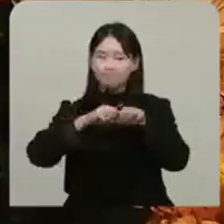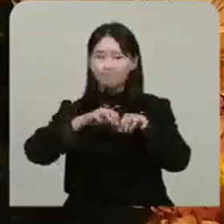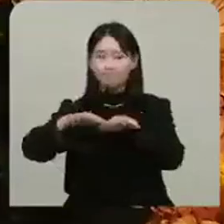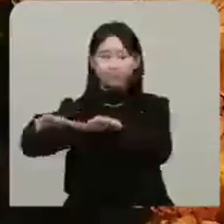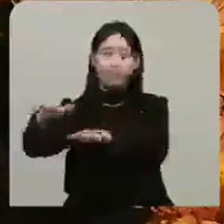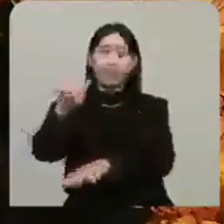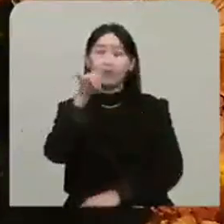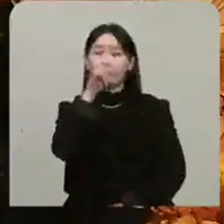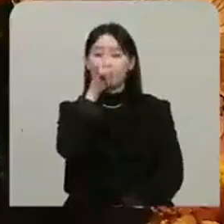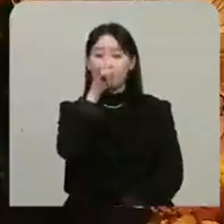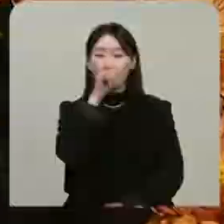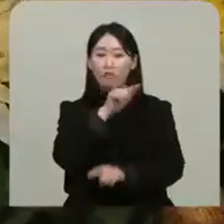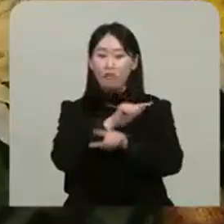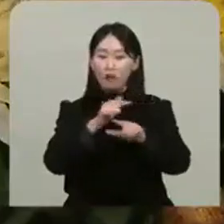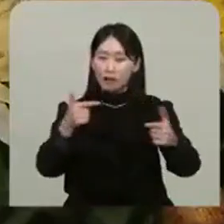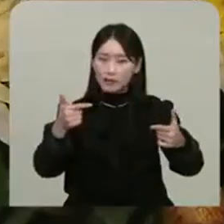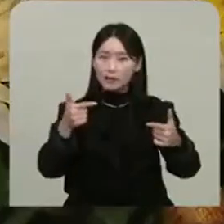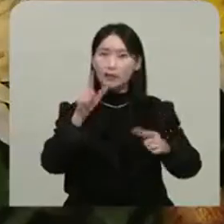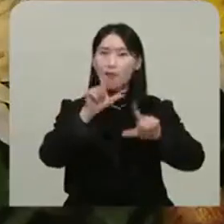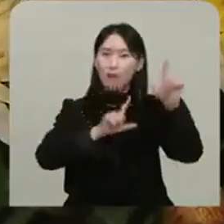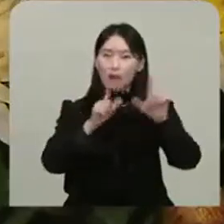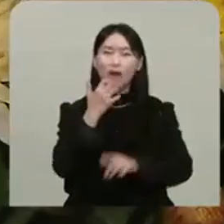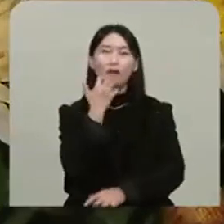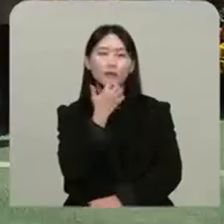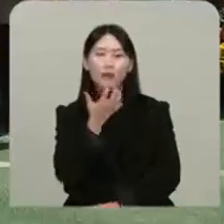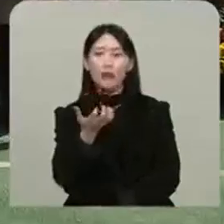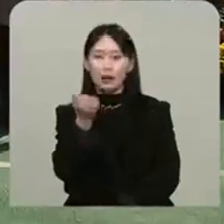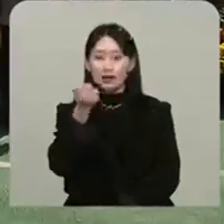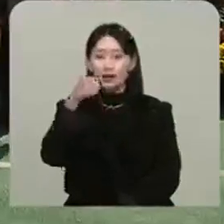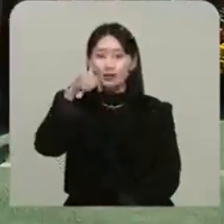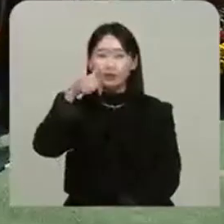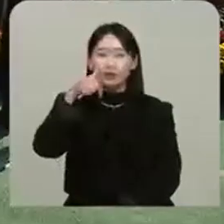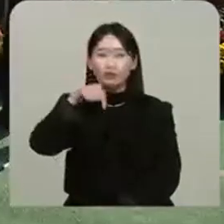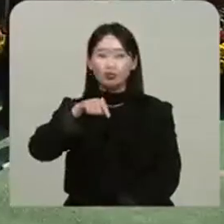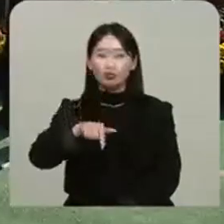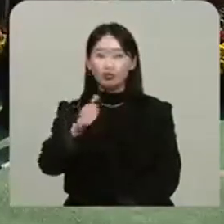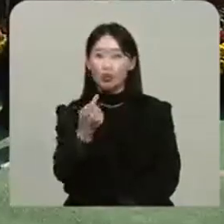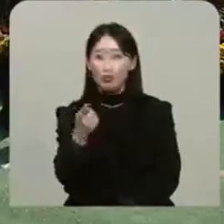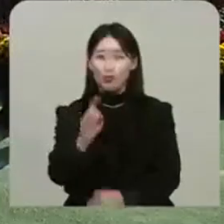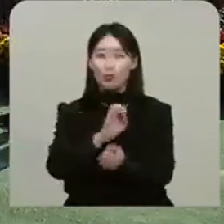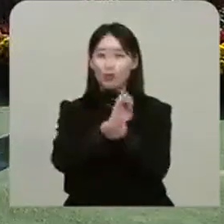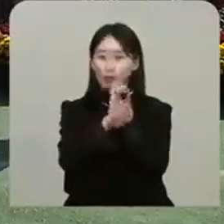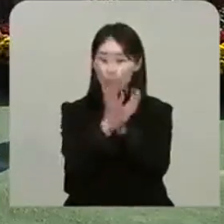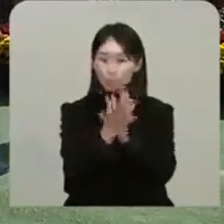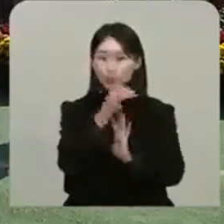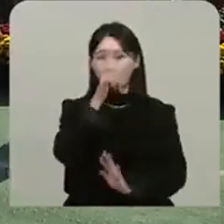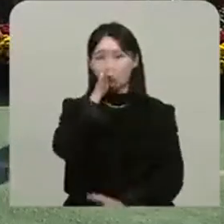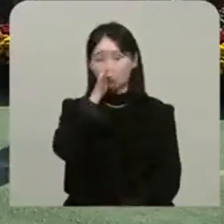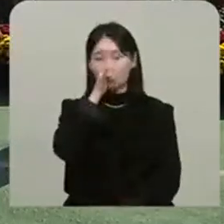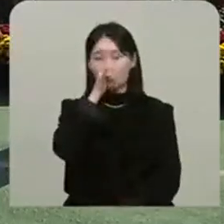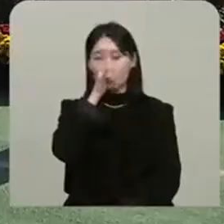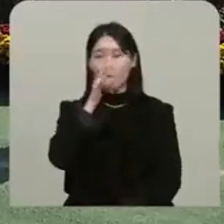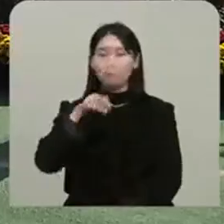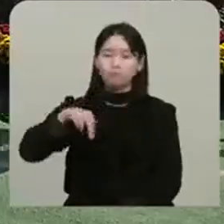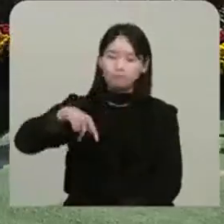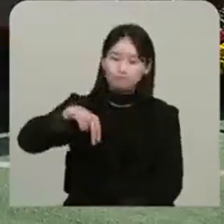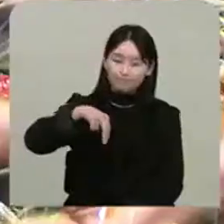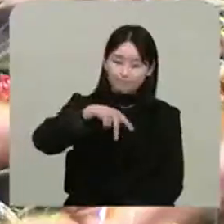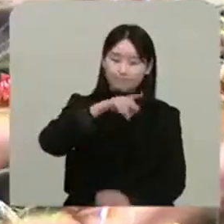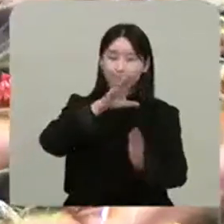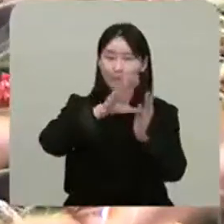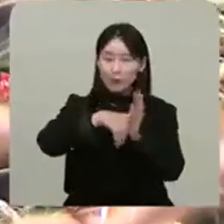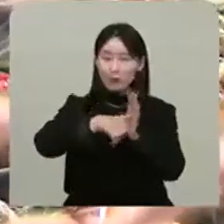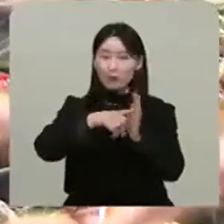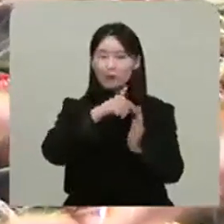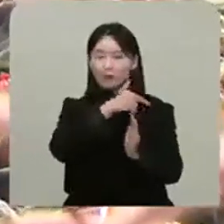국화들이 저마다 한층 짙어진 색을 뽐냅니다. 발길 닿는 곳마다 바람을 따라 코끝을 맴도는